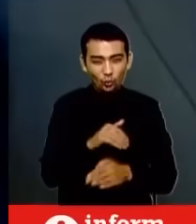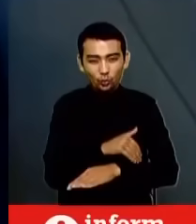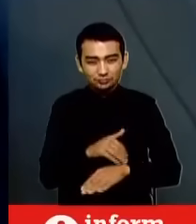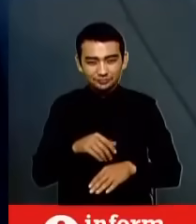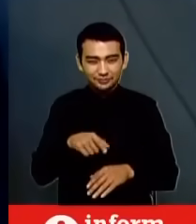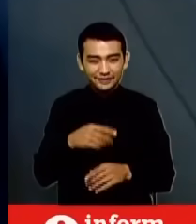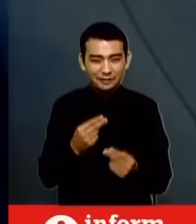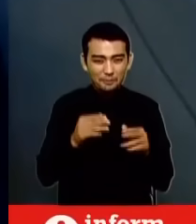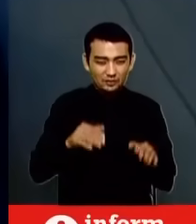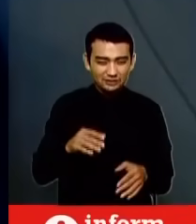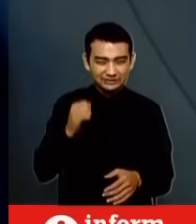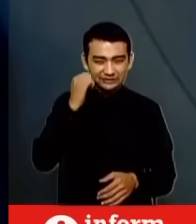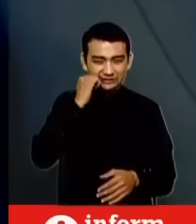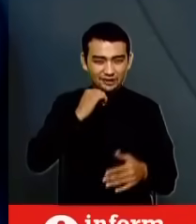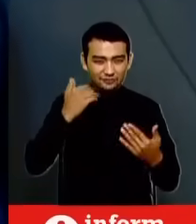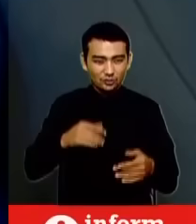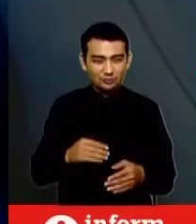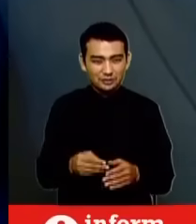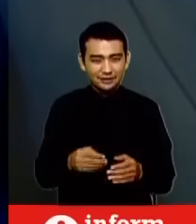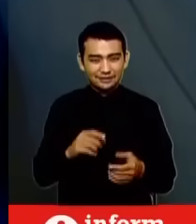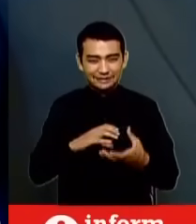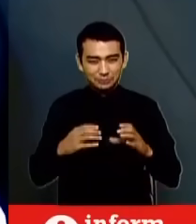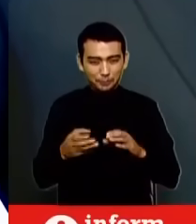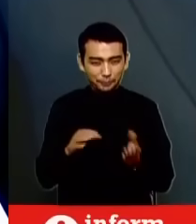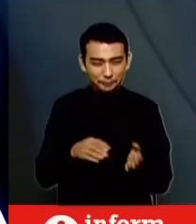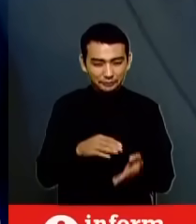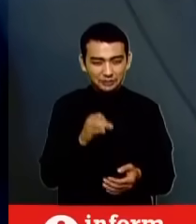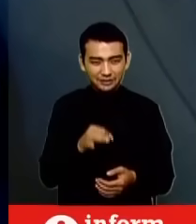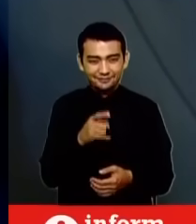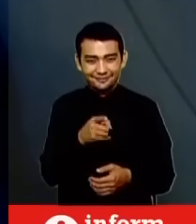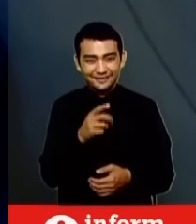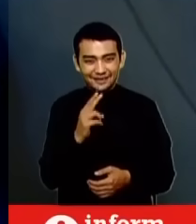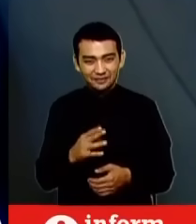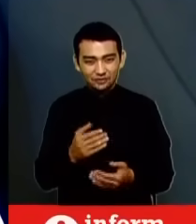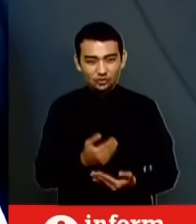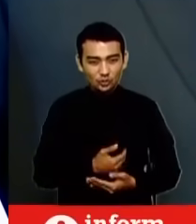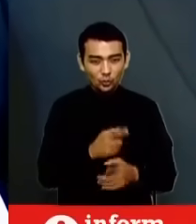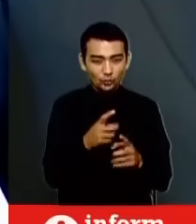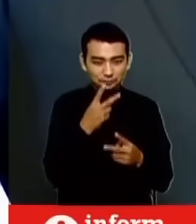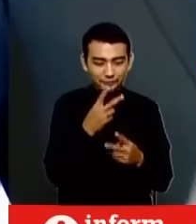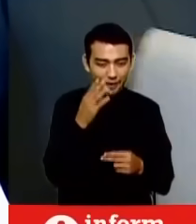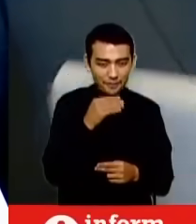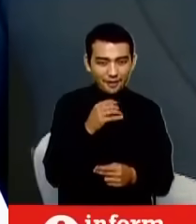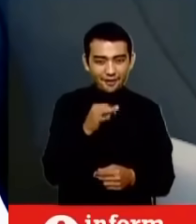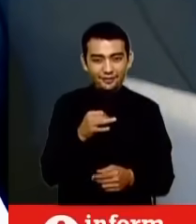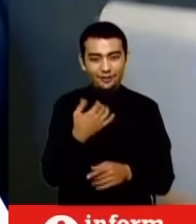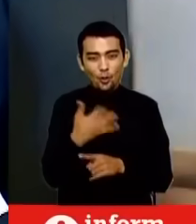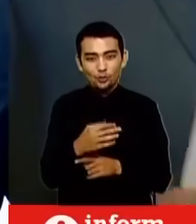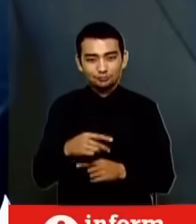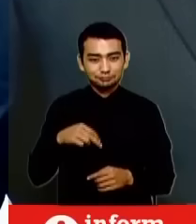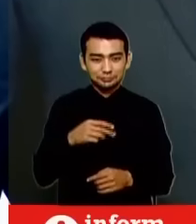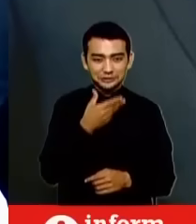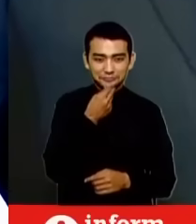тозығы жетіп опырылып қалған сылақтар мен құлаған кірпіштерді тек сол баспананың тұрғындары ғана көре алады. Ал көшеден өткендерге